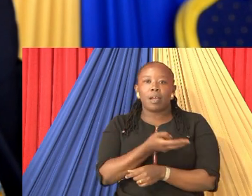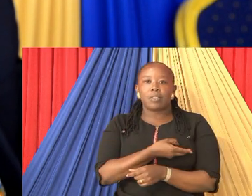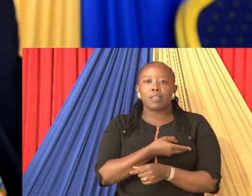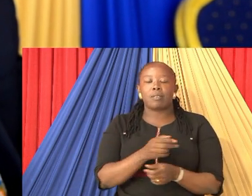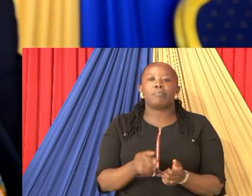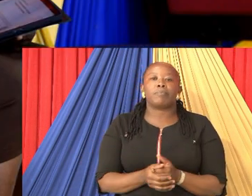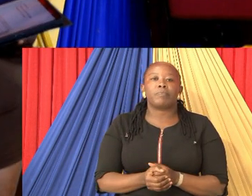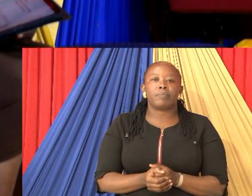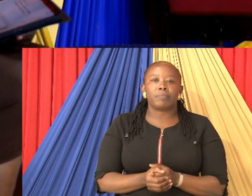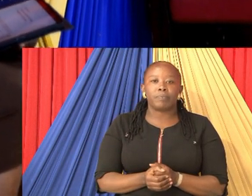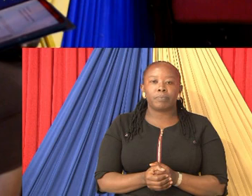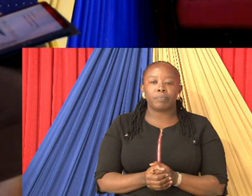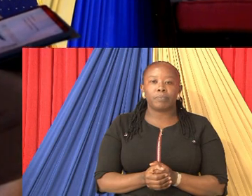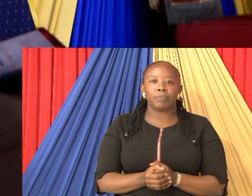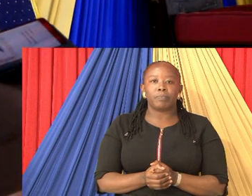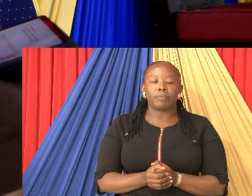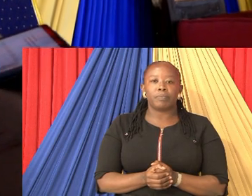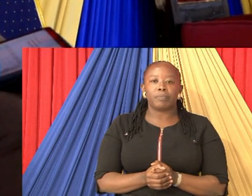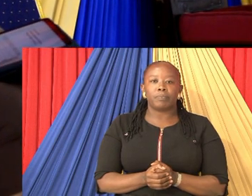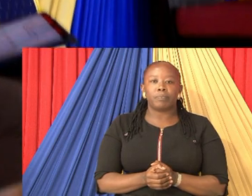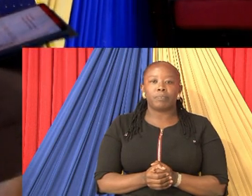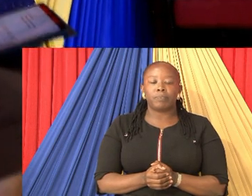verse 30. Zaburi